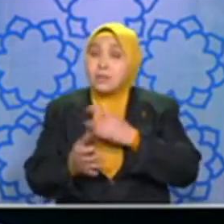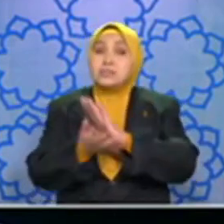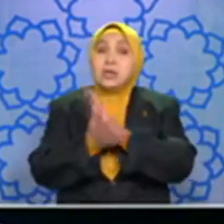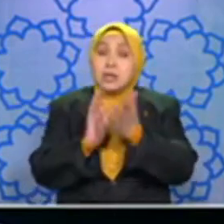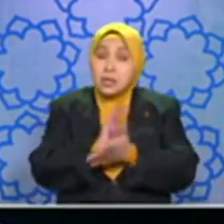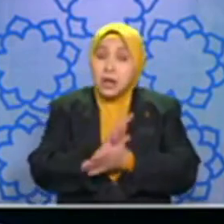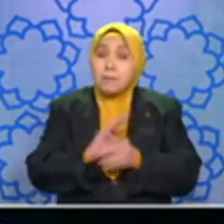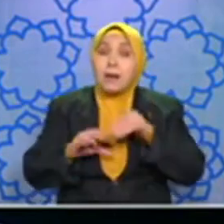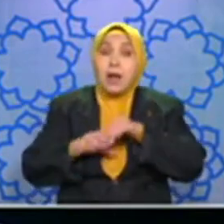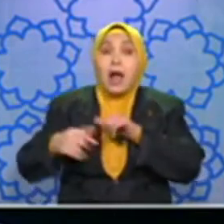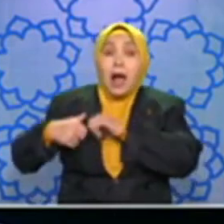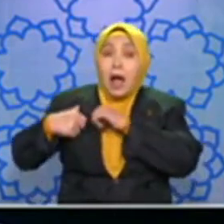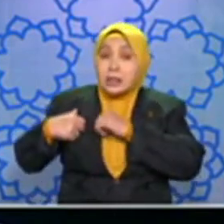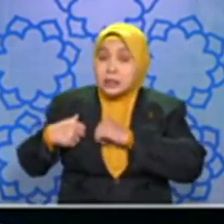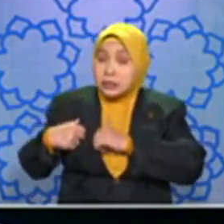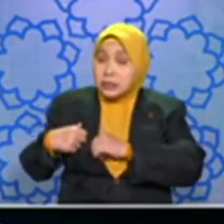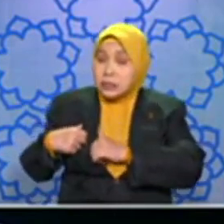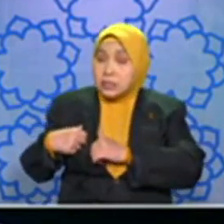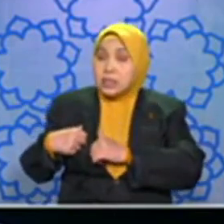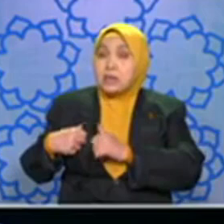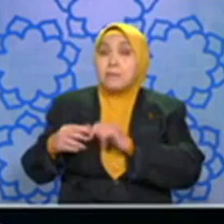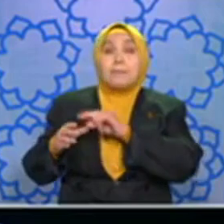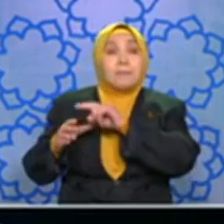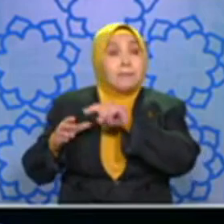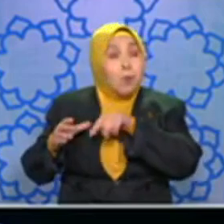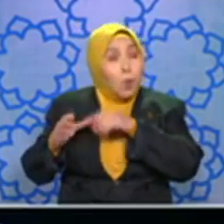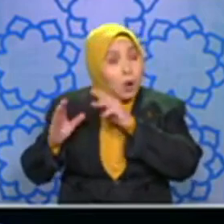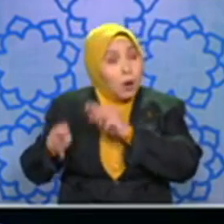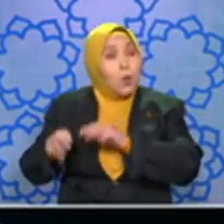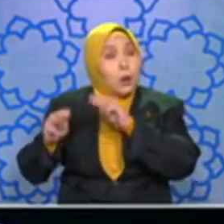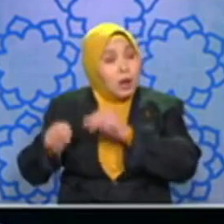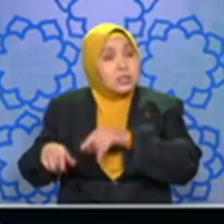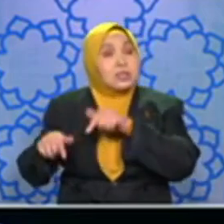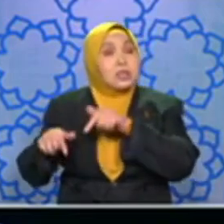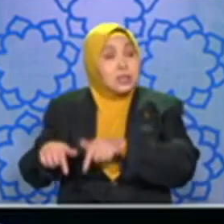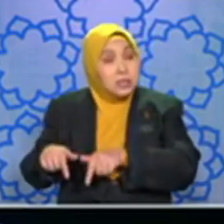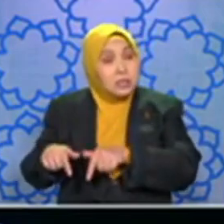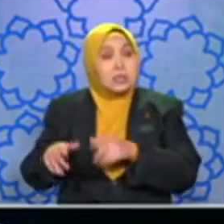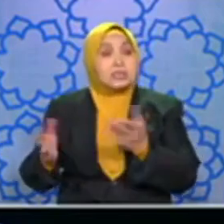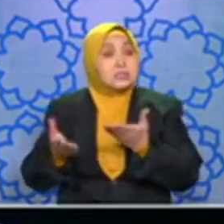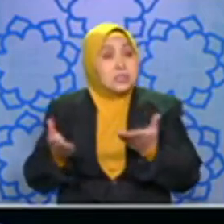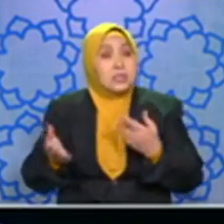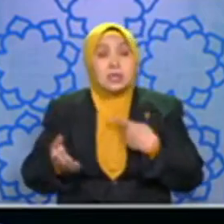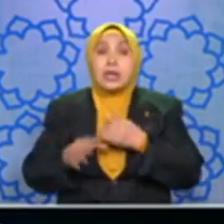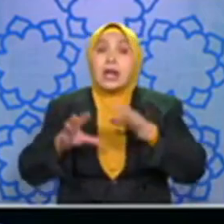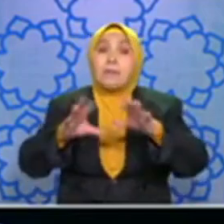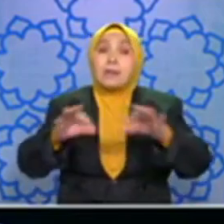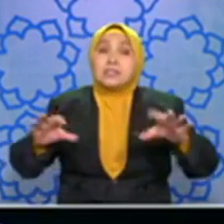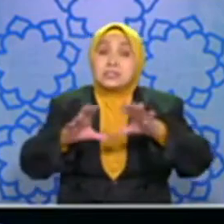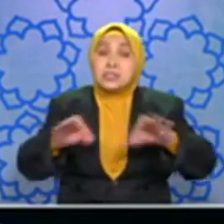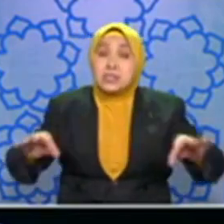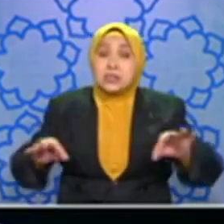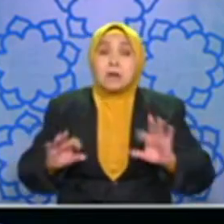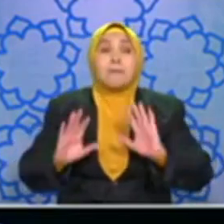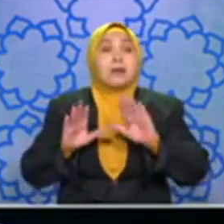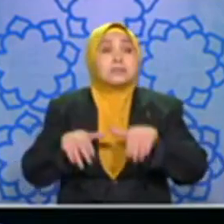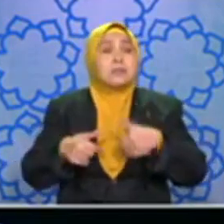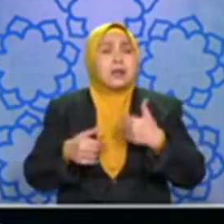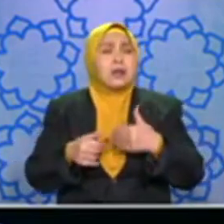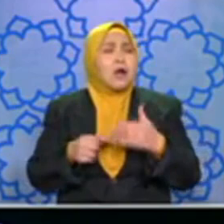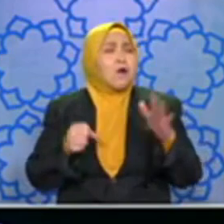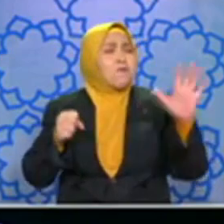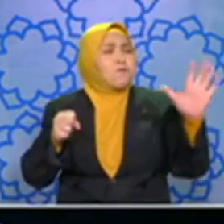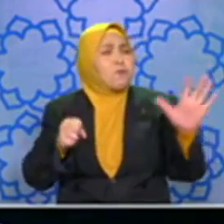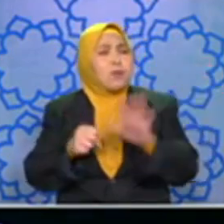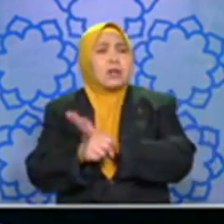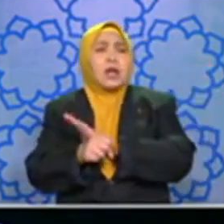pada hati mereka akinnah. Satu lagi, ya. Ini basically, Ustaz, ya, nak menceritakan macam mana nak optimumkan